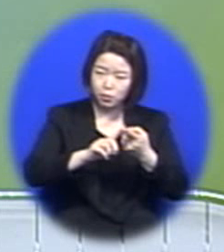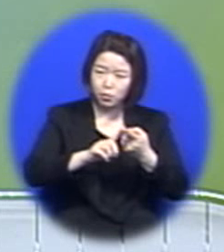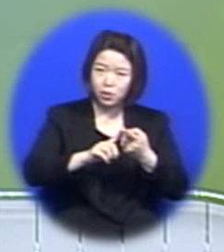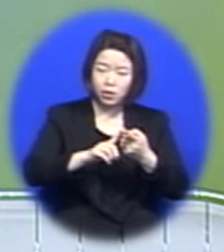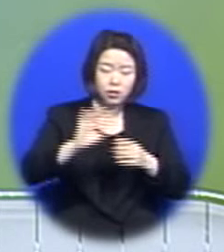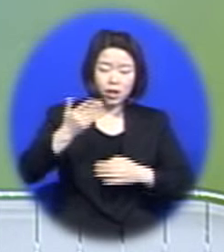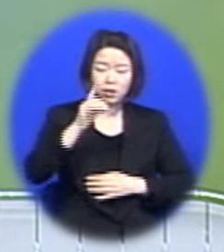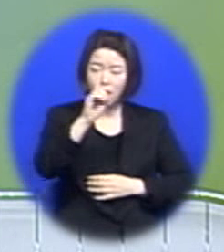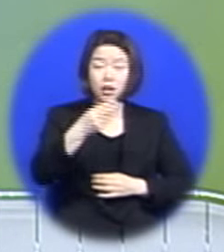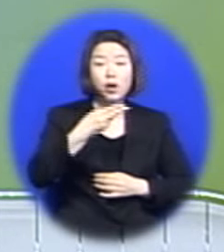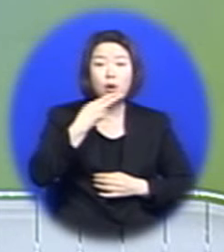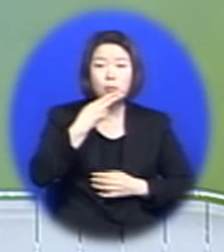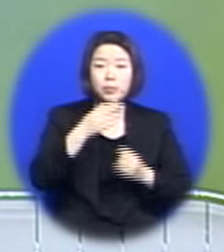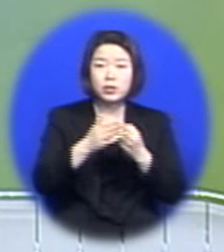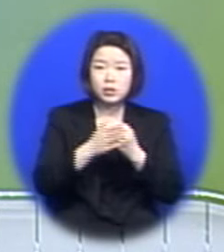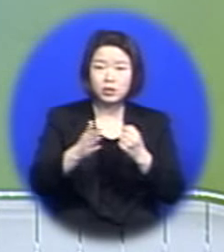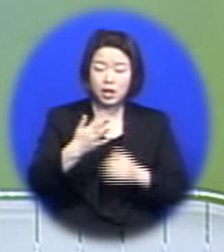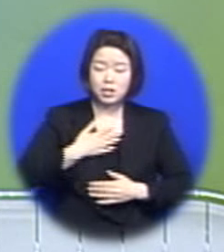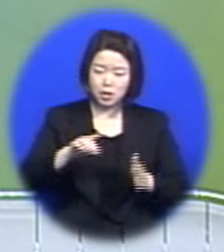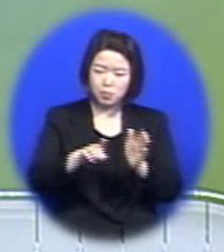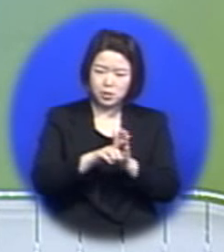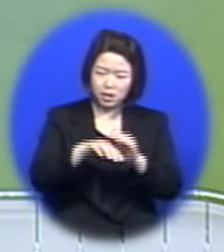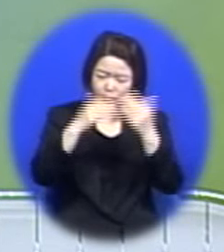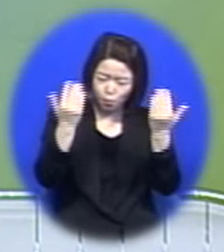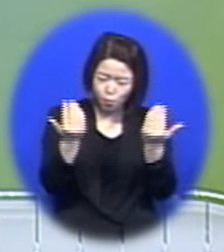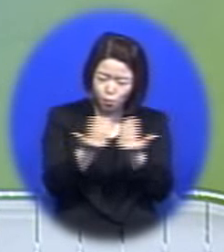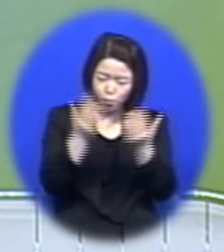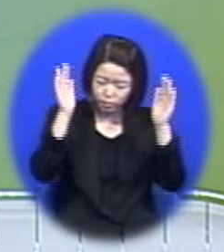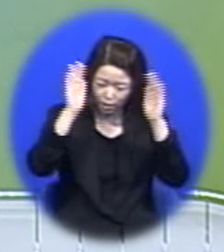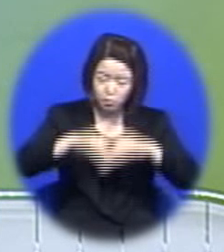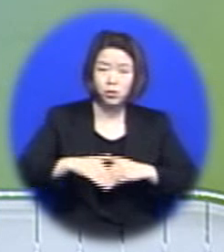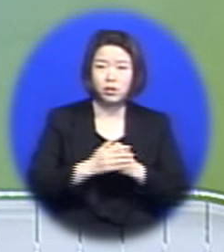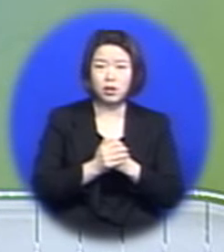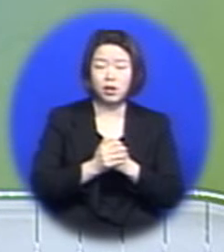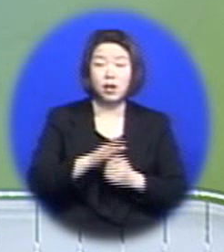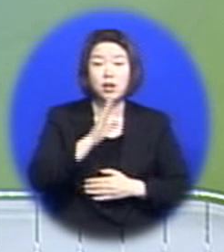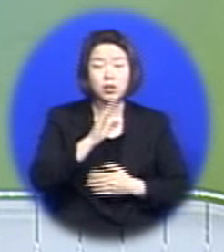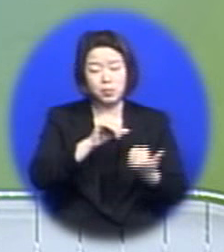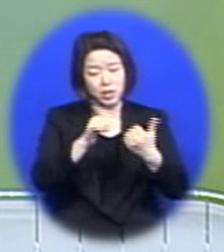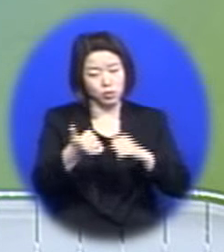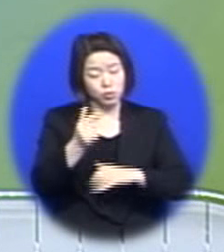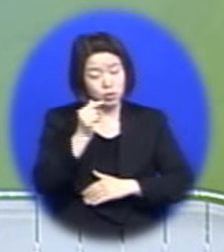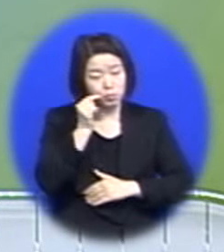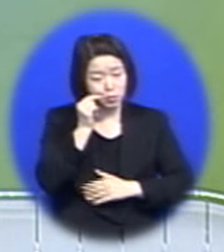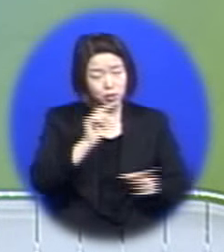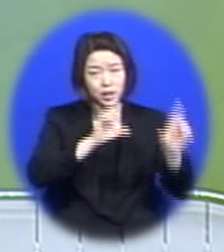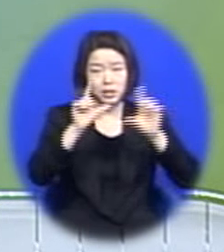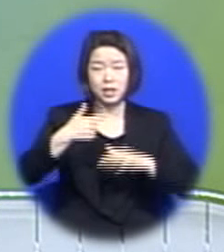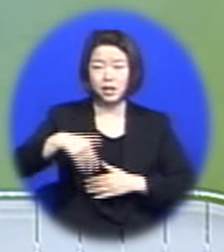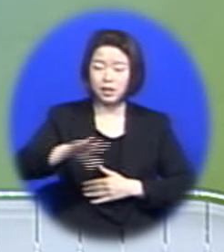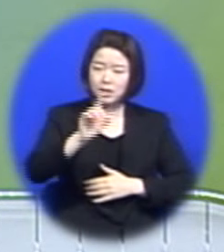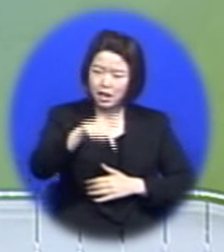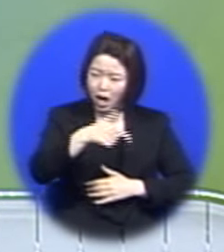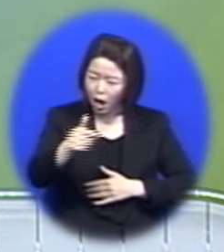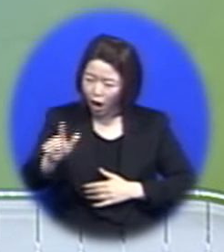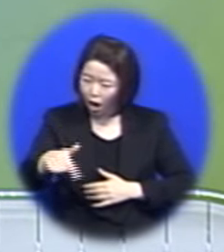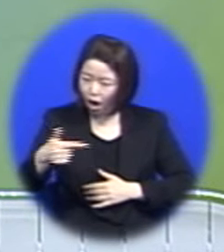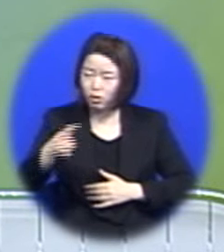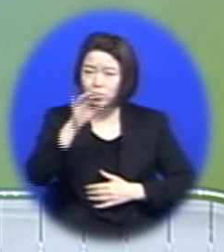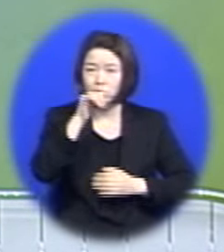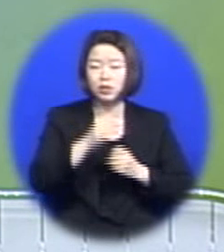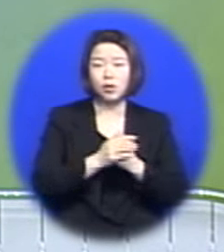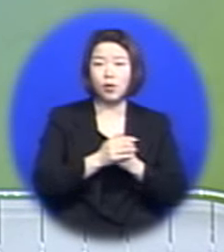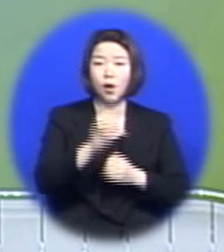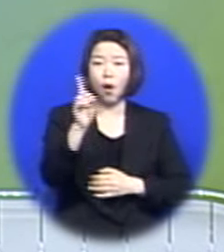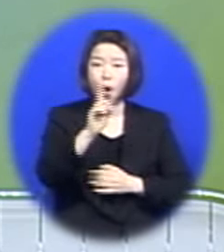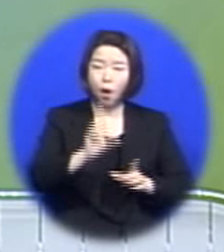없어지자 제 믿음은 다 무너졌습니다. 정말 죽지 못해 사는 하루하루였습니다. 그러던 어느